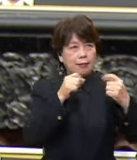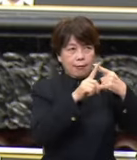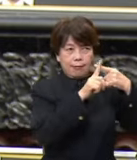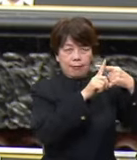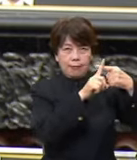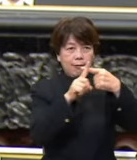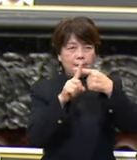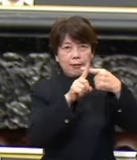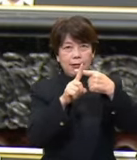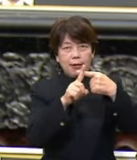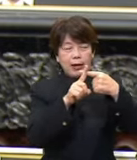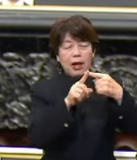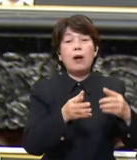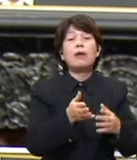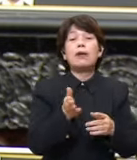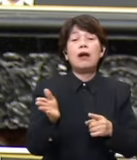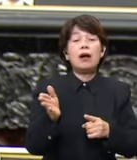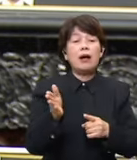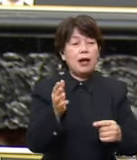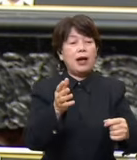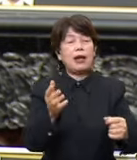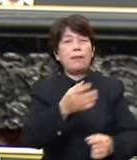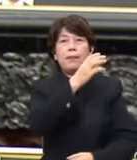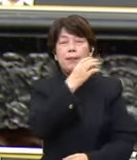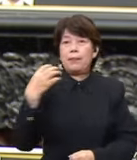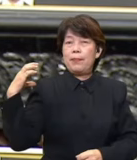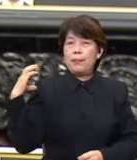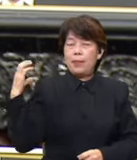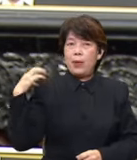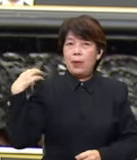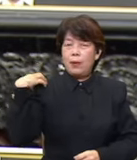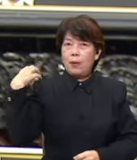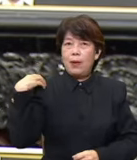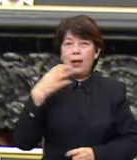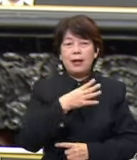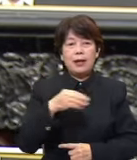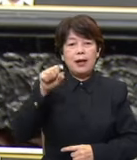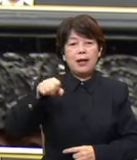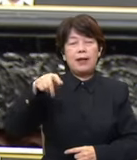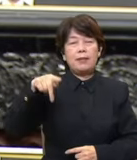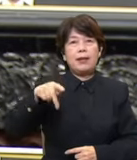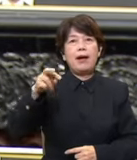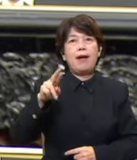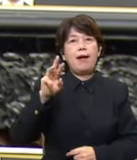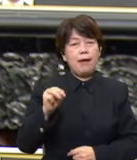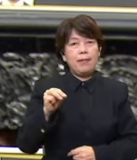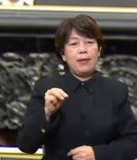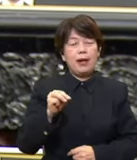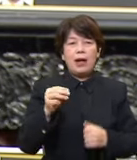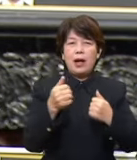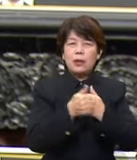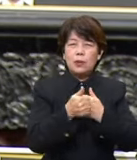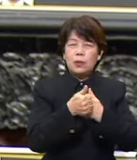bersifat bukan jenayah terhadap pegawai dan anggota SPRM. Bagi PDRM pula, aduan-aduan terhadap